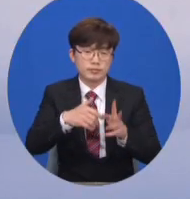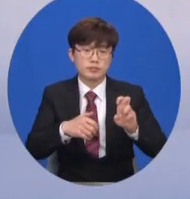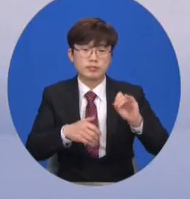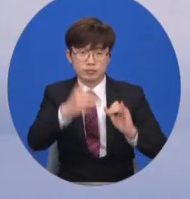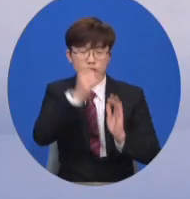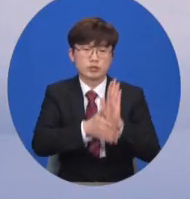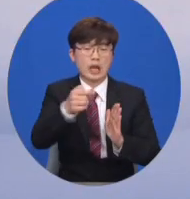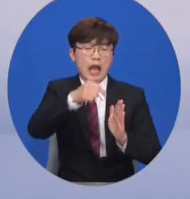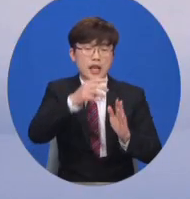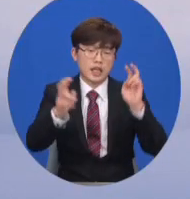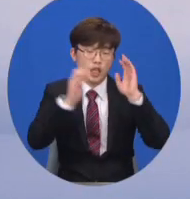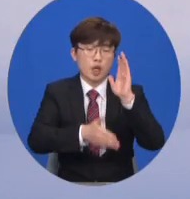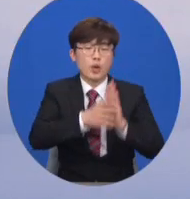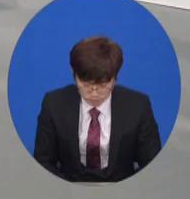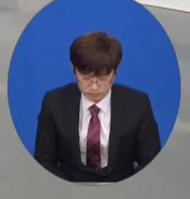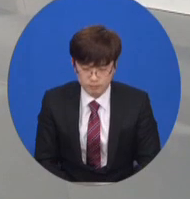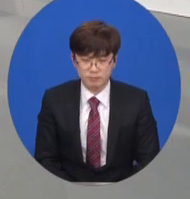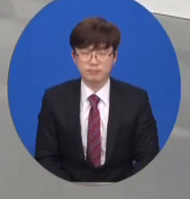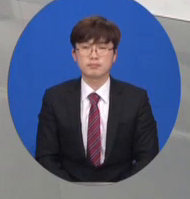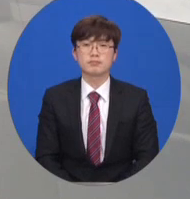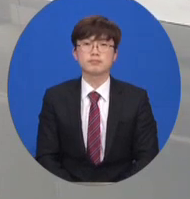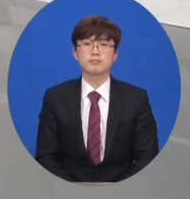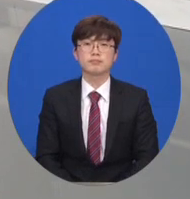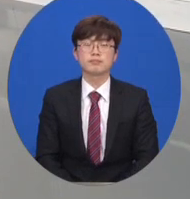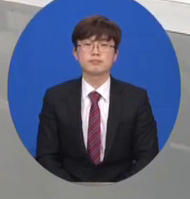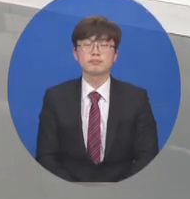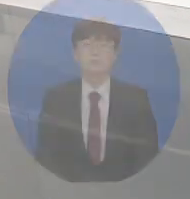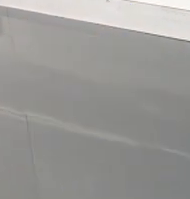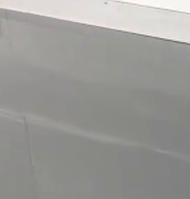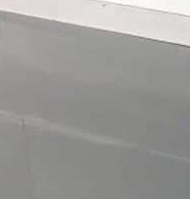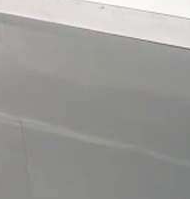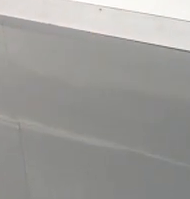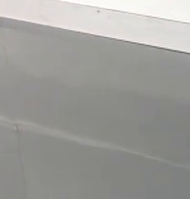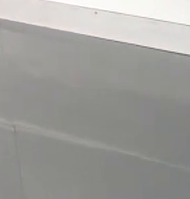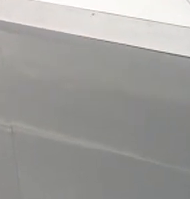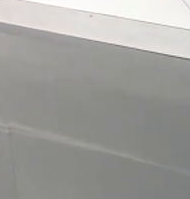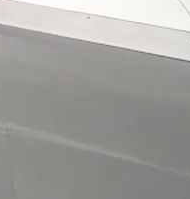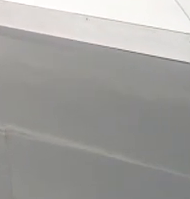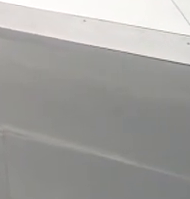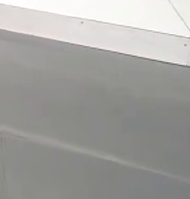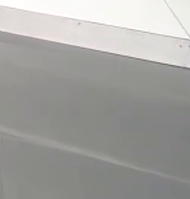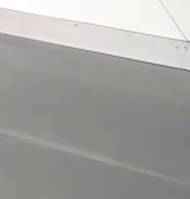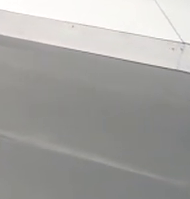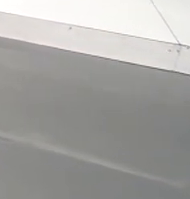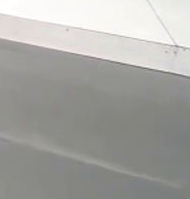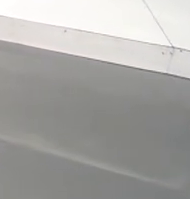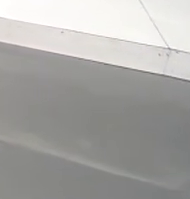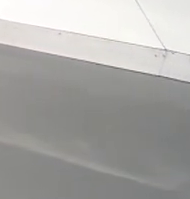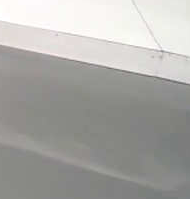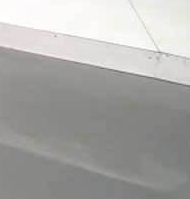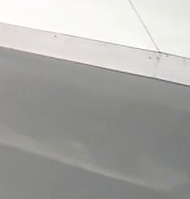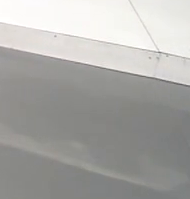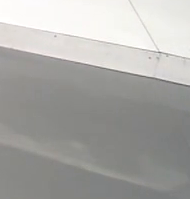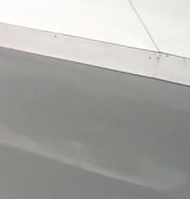오후 6시 5분부터 65분 동안 중부 3군 후보자 토론회를 이어갑니다 MBC 뉴스 충만입니다